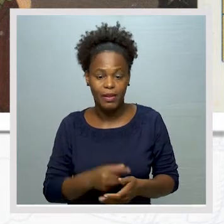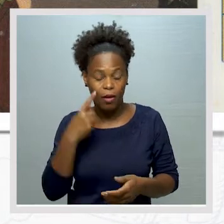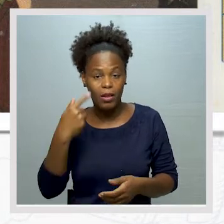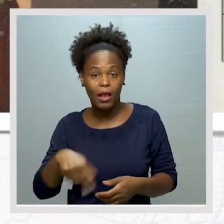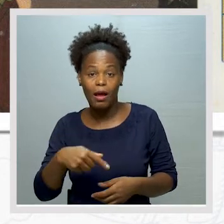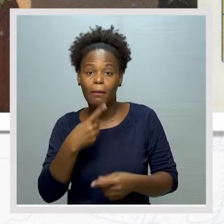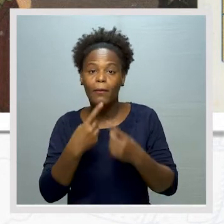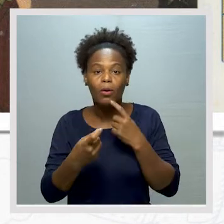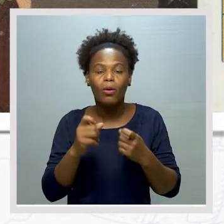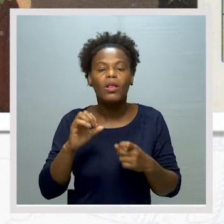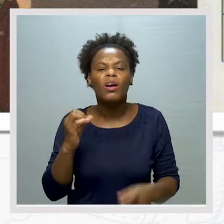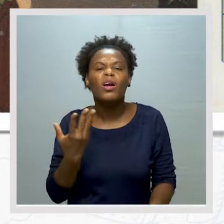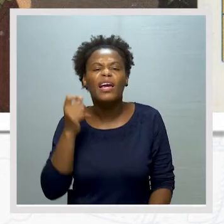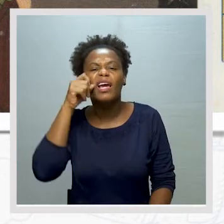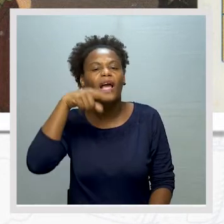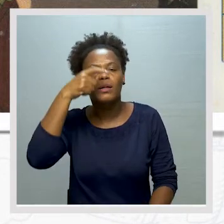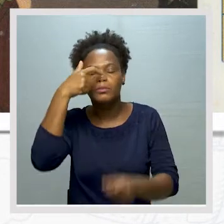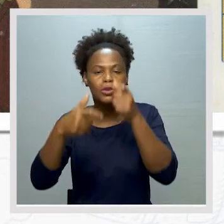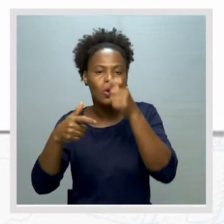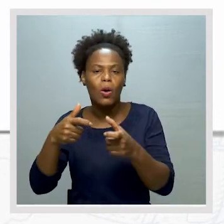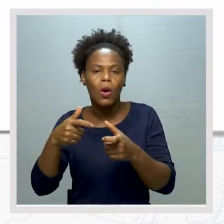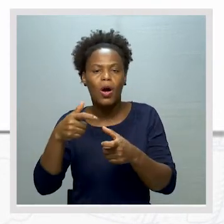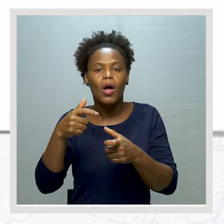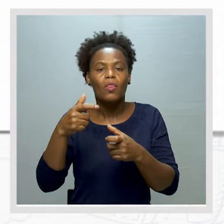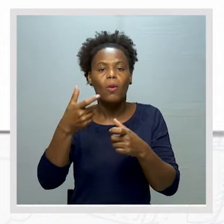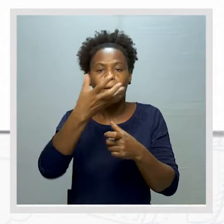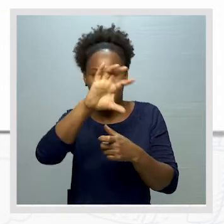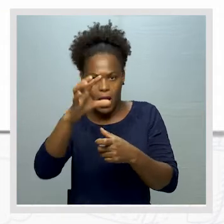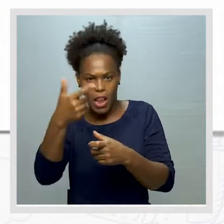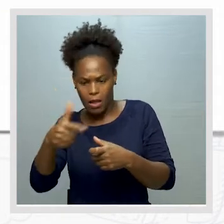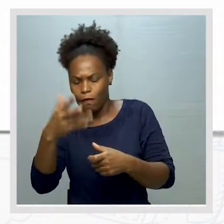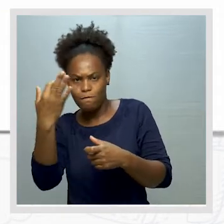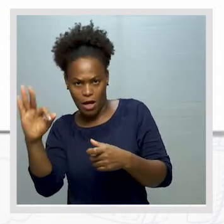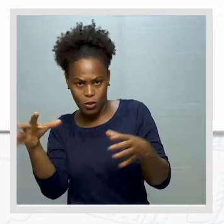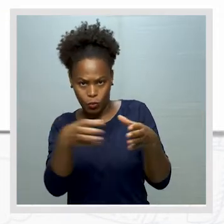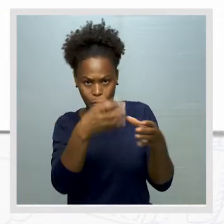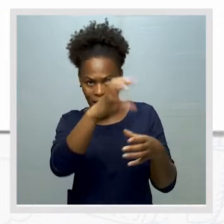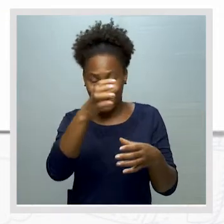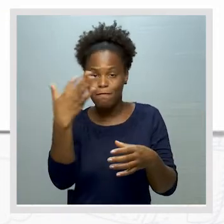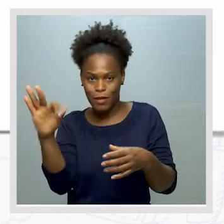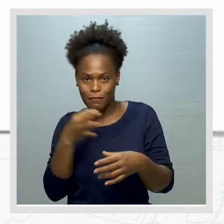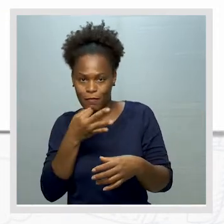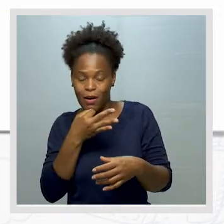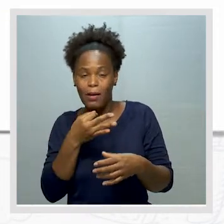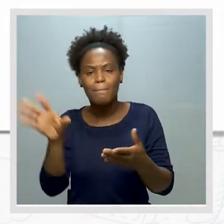Quel est l'écrivain francophone le plus traduit dans le monde? C'est bon? Très bien.